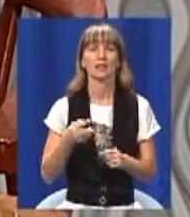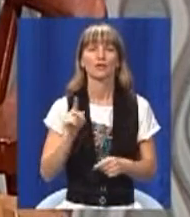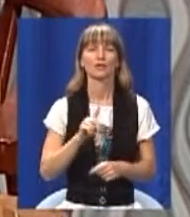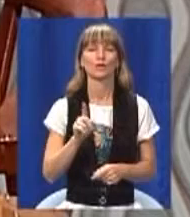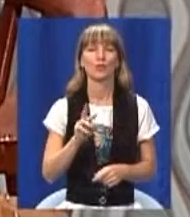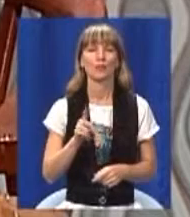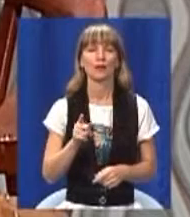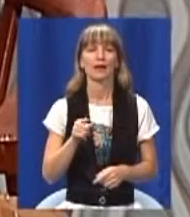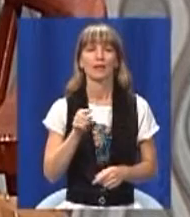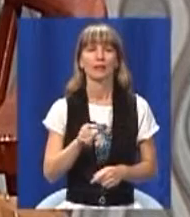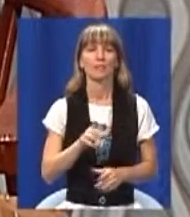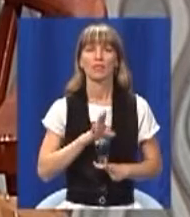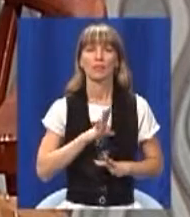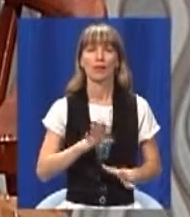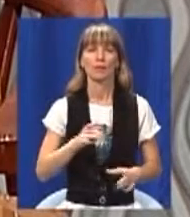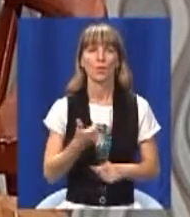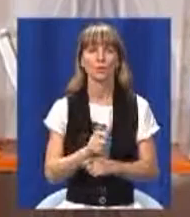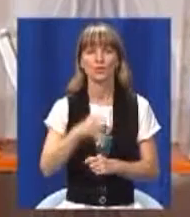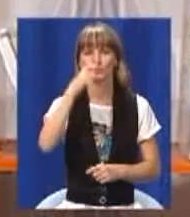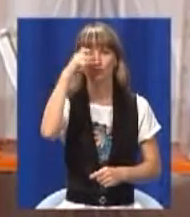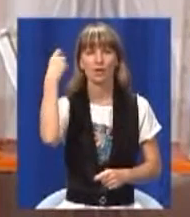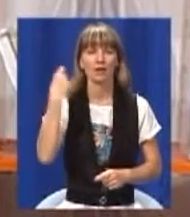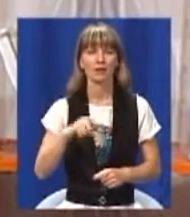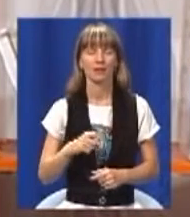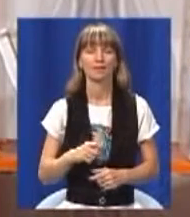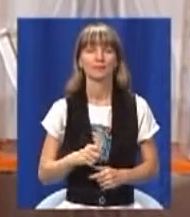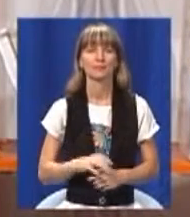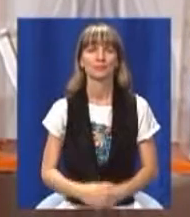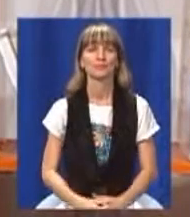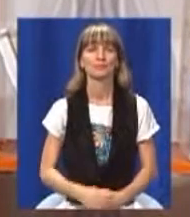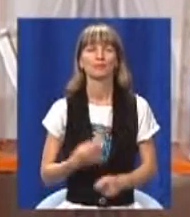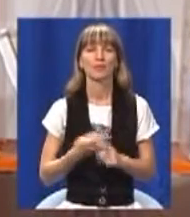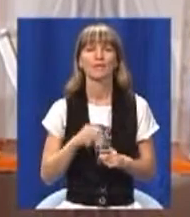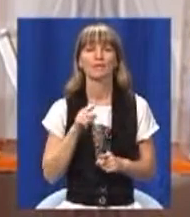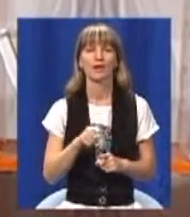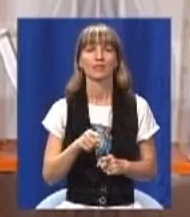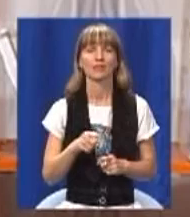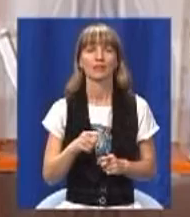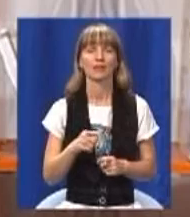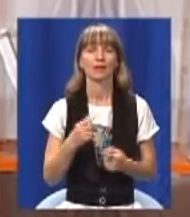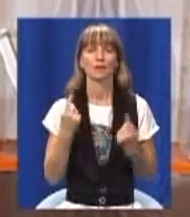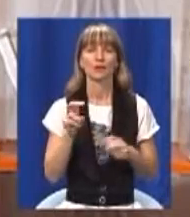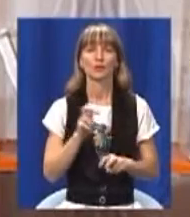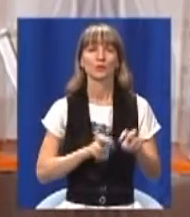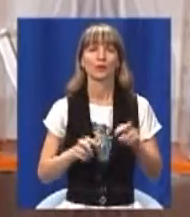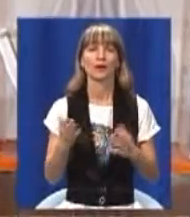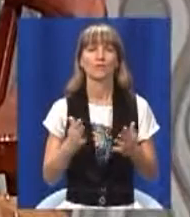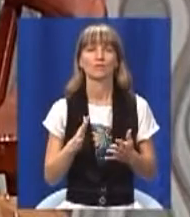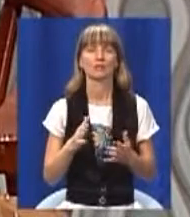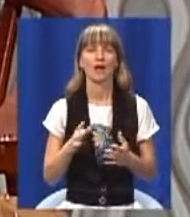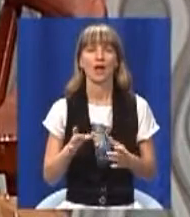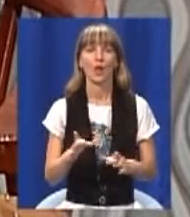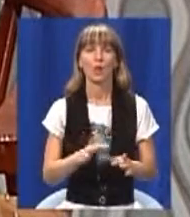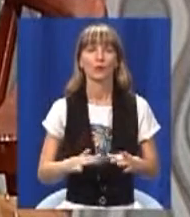аби їм не було так жарко. Так. Тому вони зазвичай шукають якусь калюжу